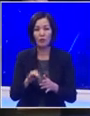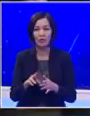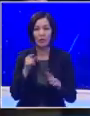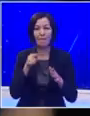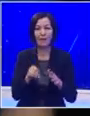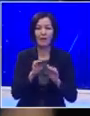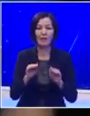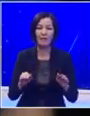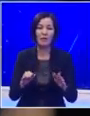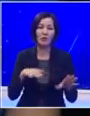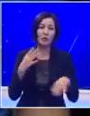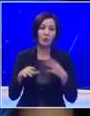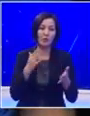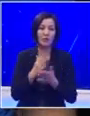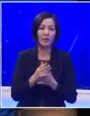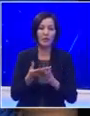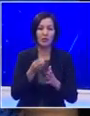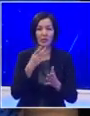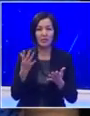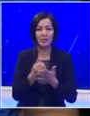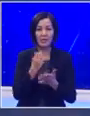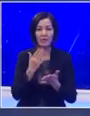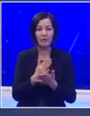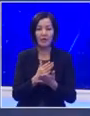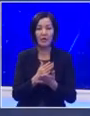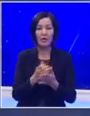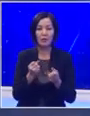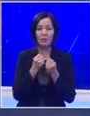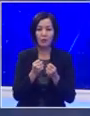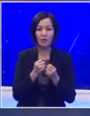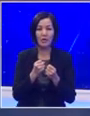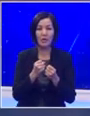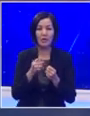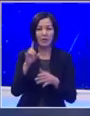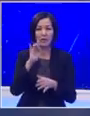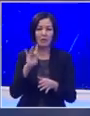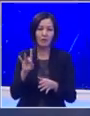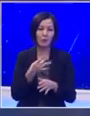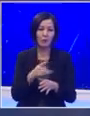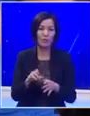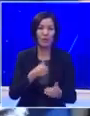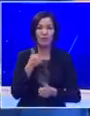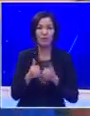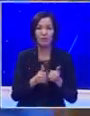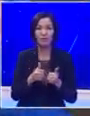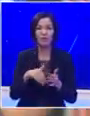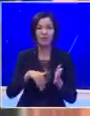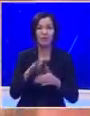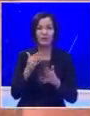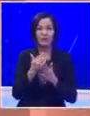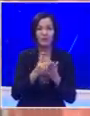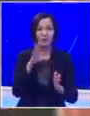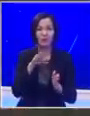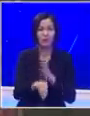аса адам айналысады. Нәтиже де жаман емес. Жетісулық атлеттер елішілік жарыстарда үнемі жүлдегерлер тізімінен табылады. Азия мен